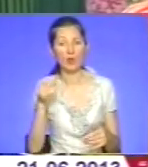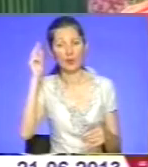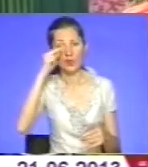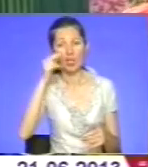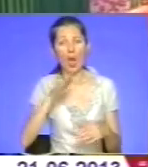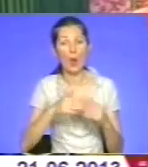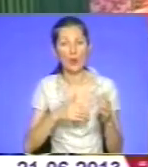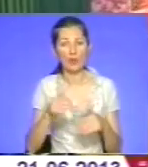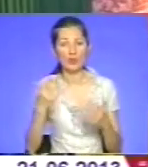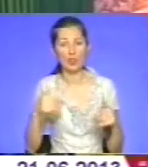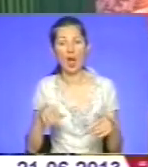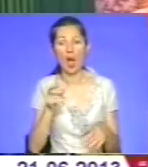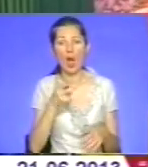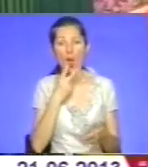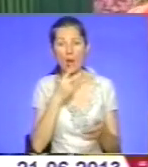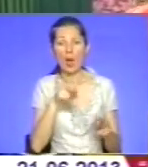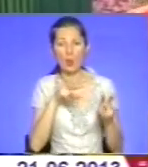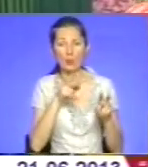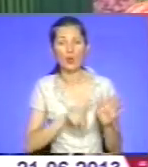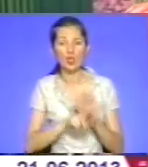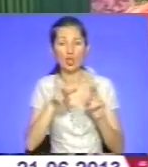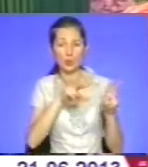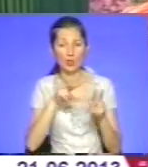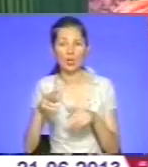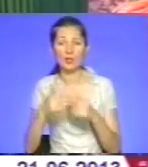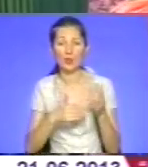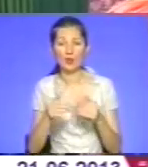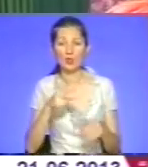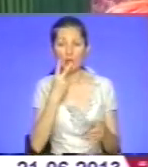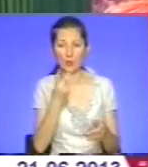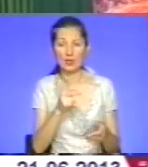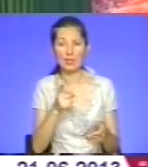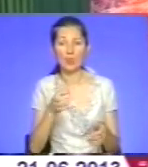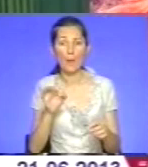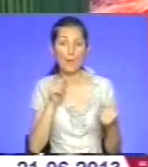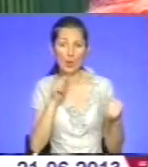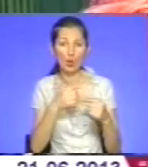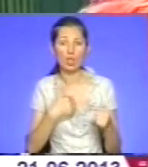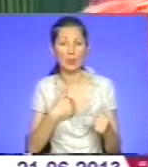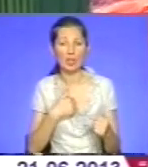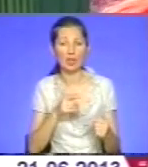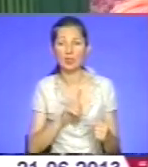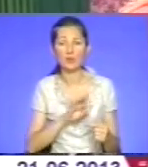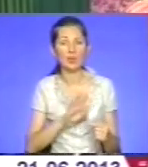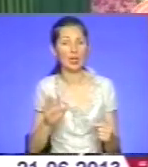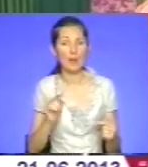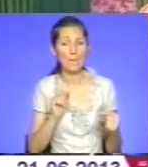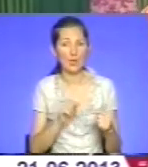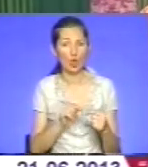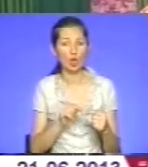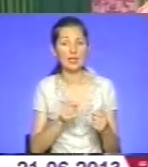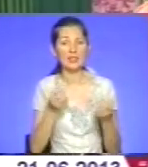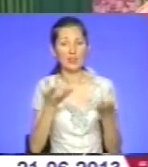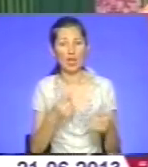вже починають за професіями спостерігати і так дивитися, а як, чи личить вона мені, чи не личить. Звичайно, що